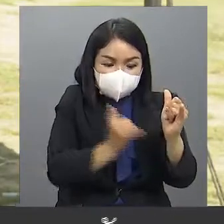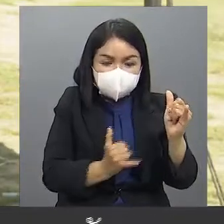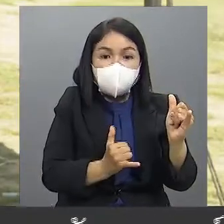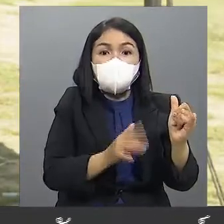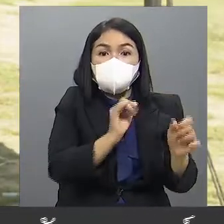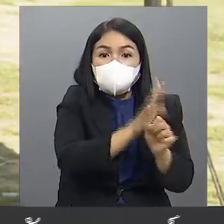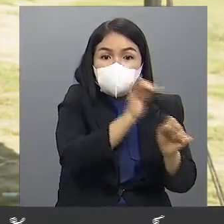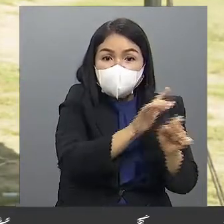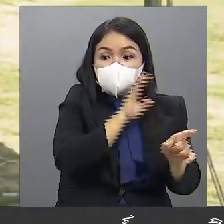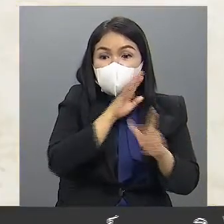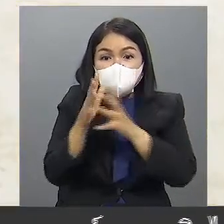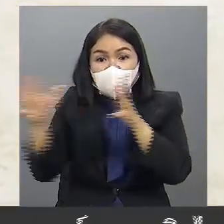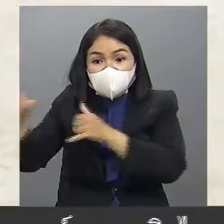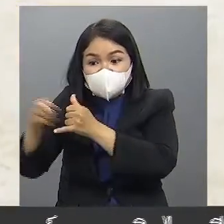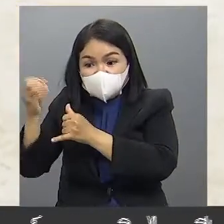ติดเชื้อเพิ่มเติมค่ะ